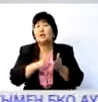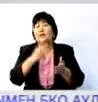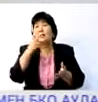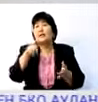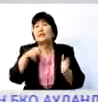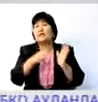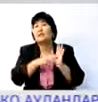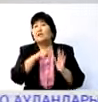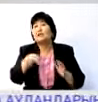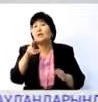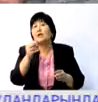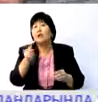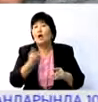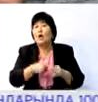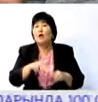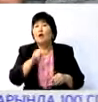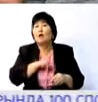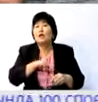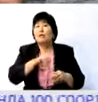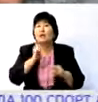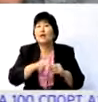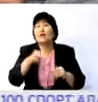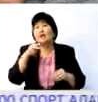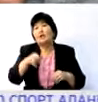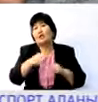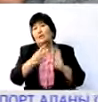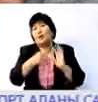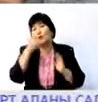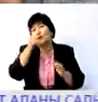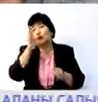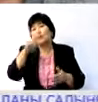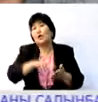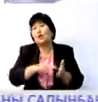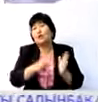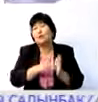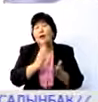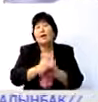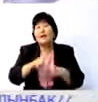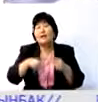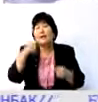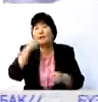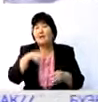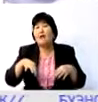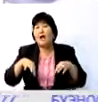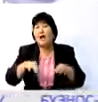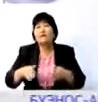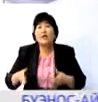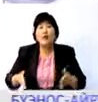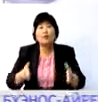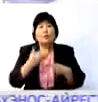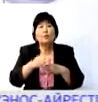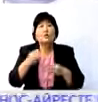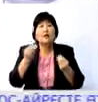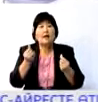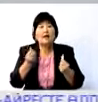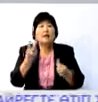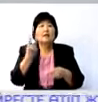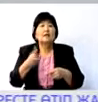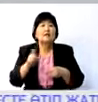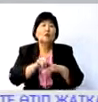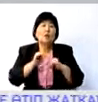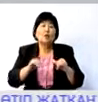2,8 миллиард теңге, ал жұмыстарды аяқтау 2019 жылға жоспарланған. Келер жылдан бастап автожол саласына бөлінетін қаржыны 2 есе